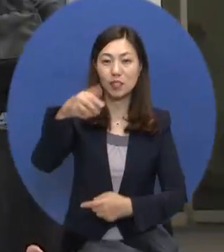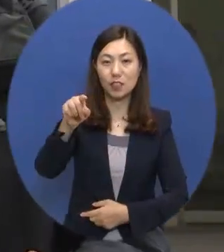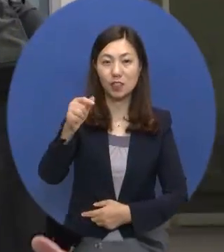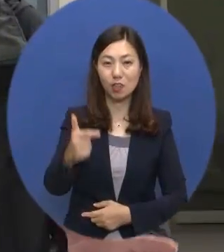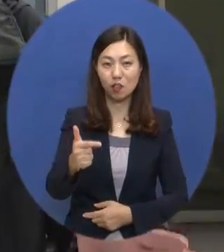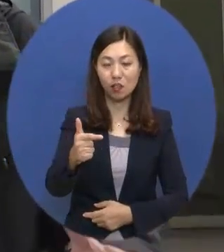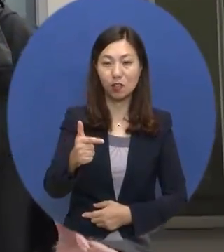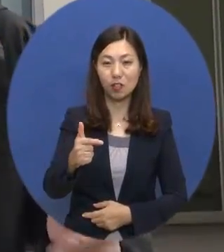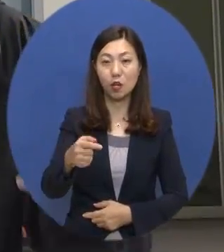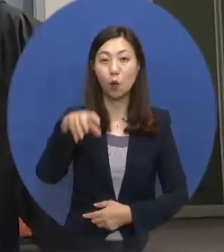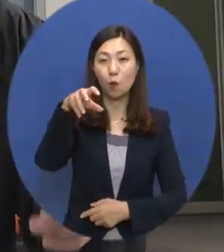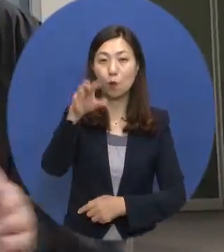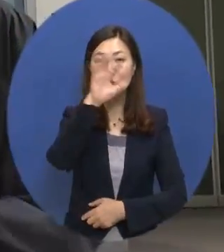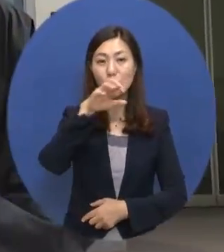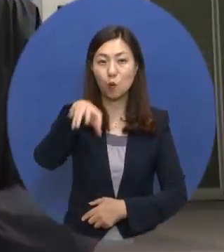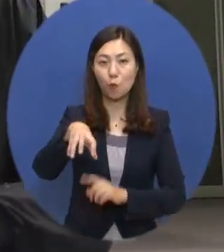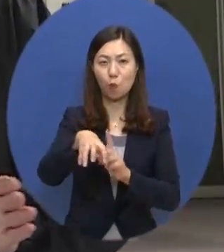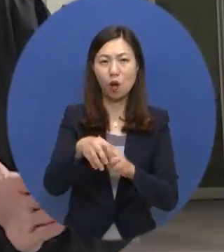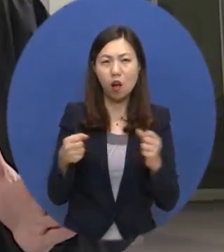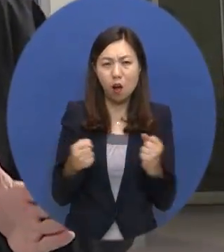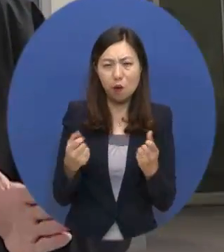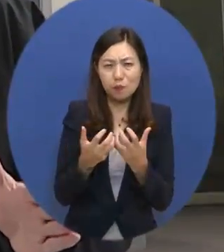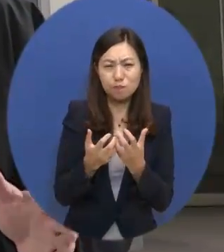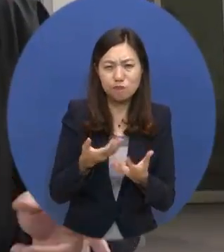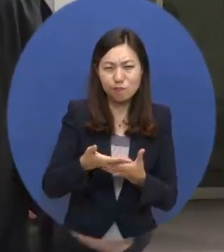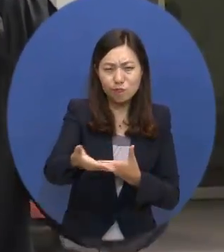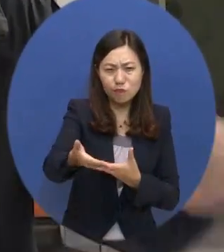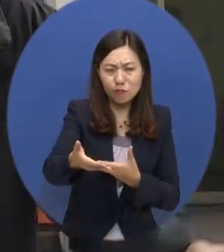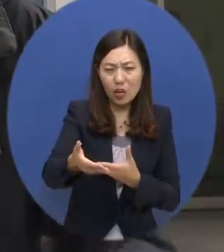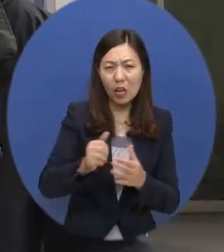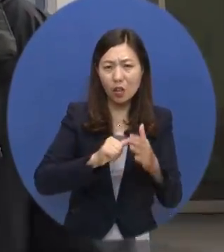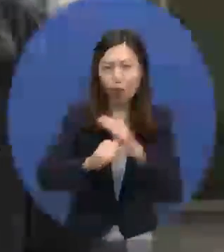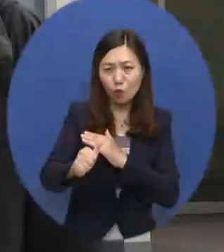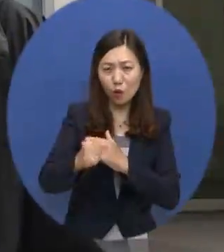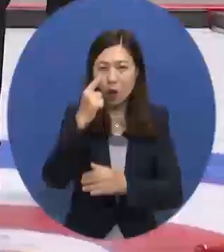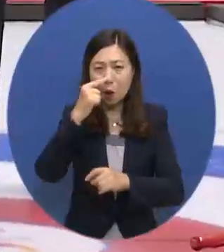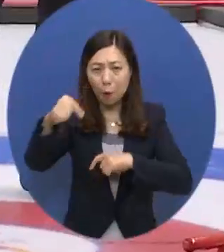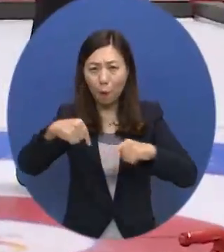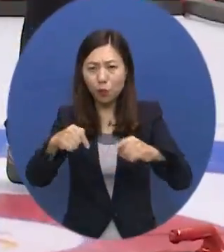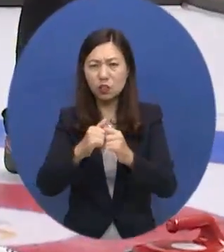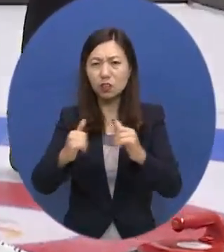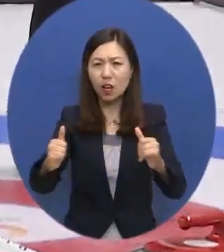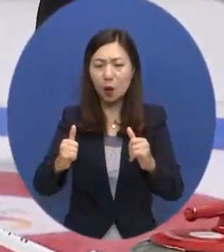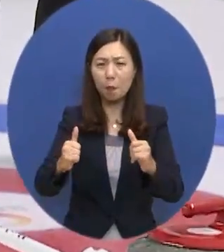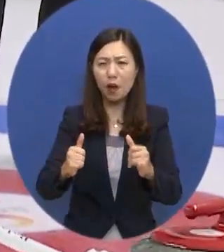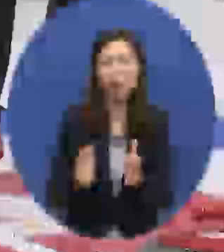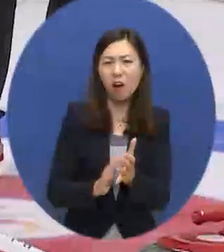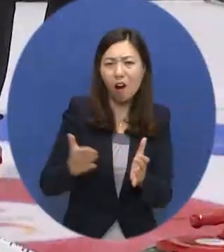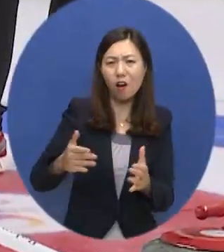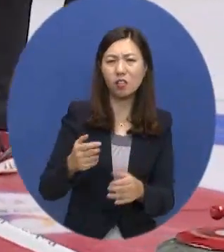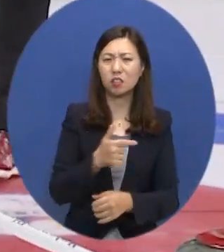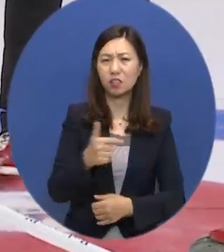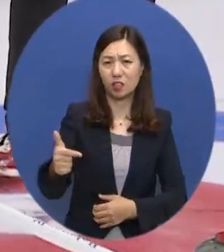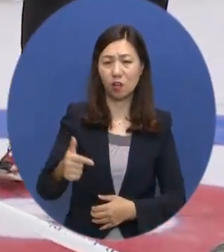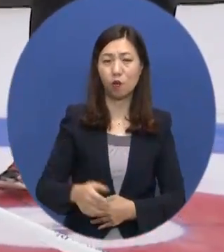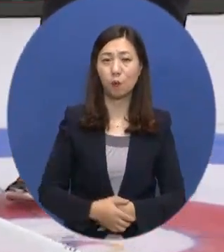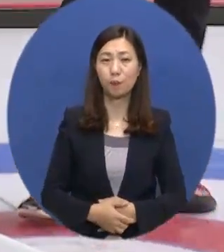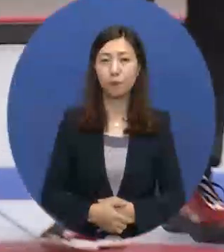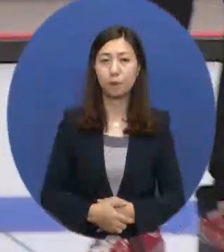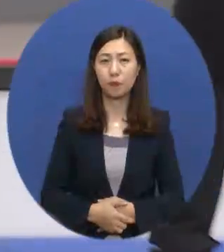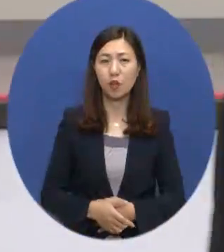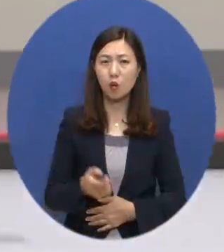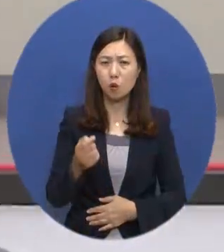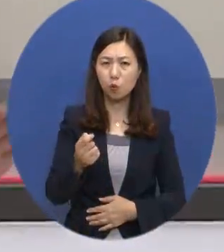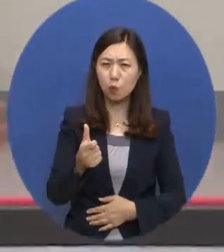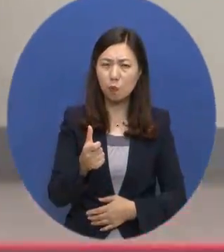빙상이 선수와 코칭 스태프들의 열정만큼은 뜨거운데요. 조금 이따가 더블도 연습할 텐데 더블이 각이